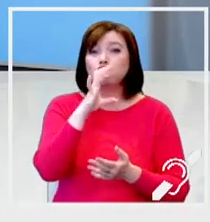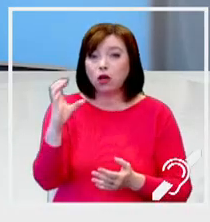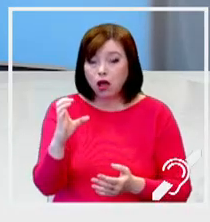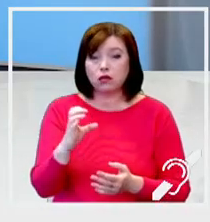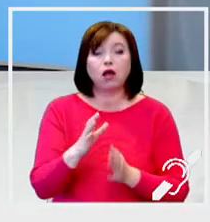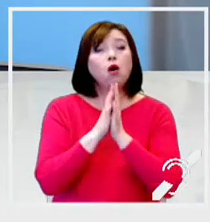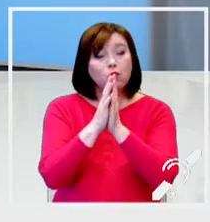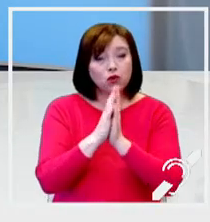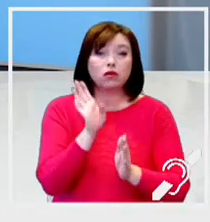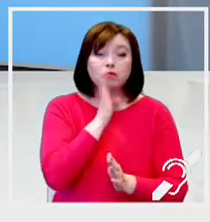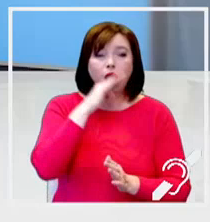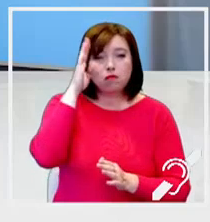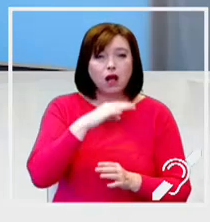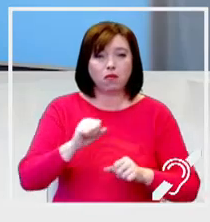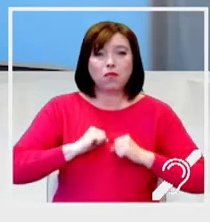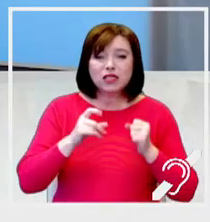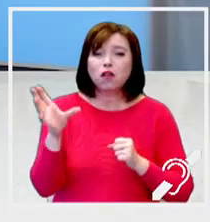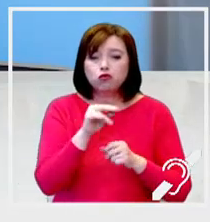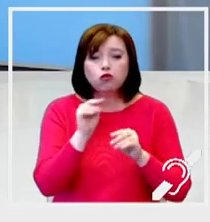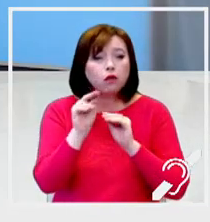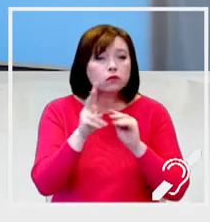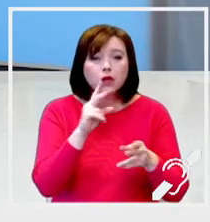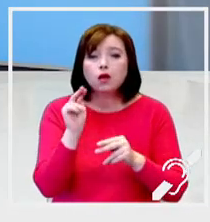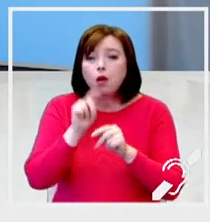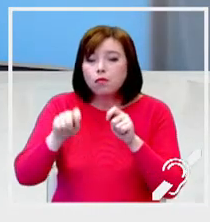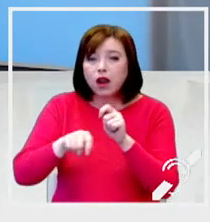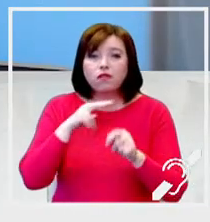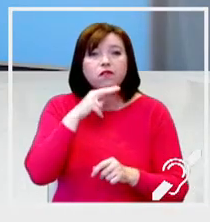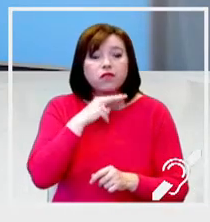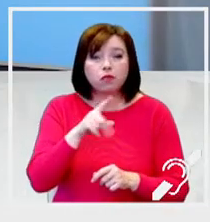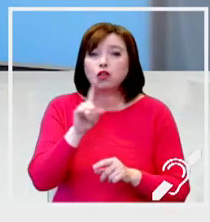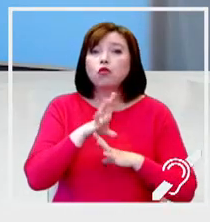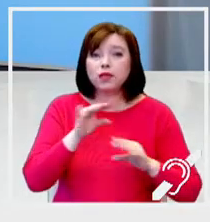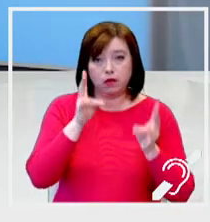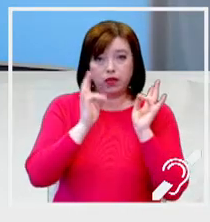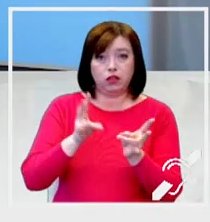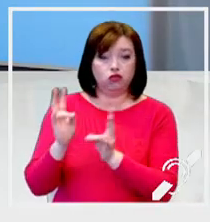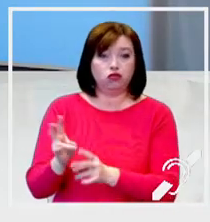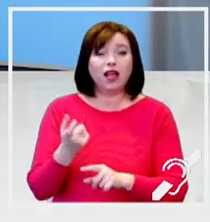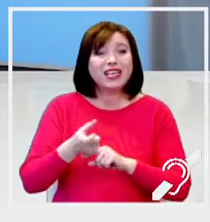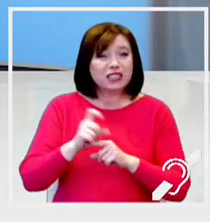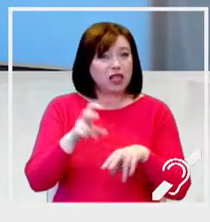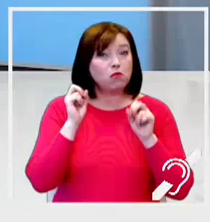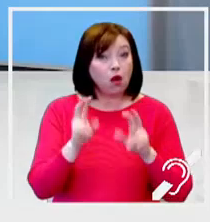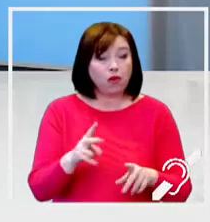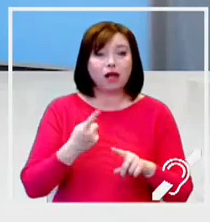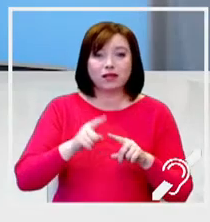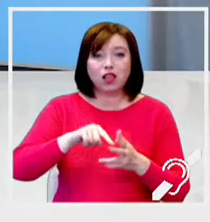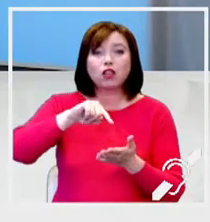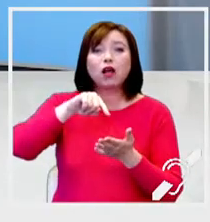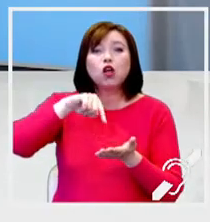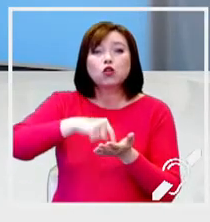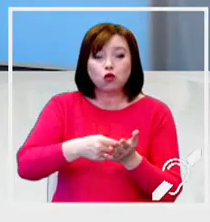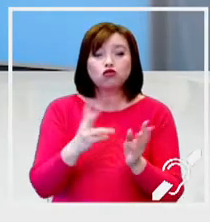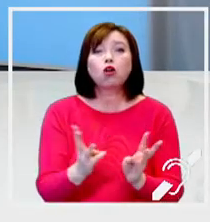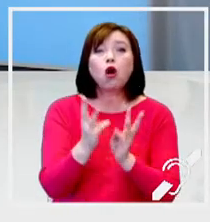de Urgență îndeamnă pe părinți să ia toate măsurile pentru a evita producerea unor accidente. Cele mai periculoase sunt sursele de foc